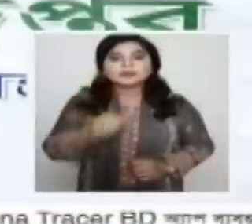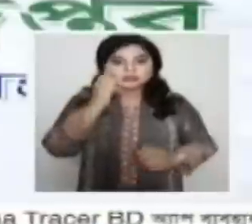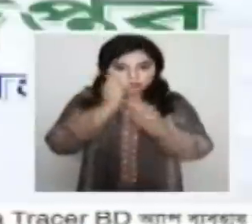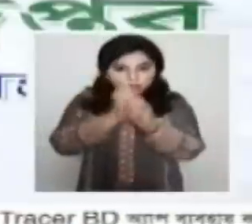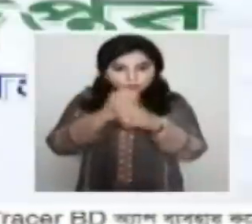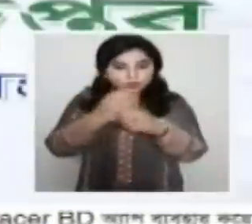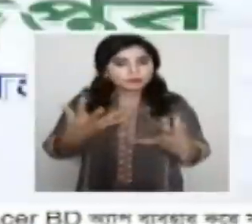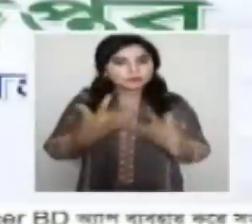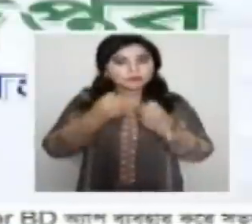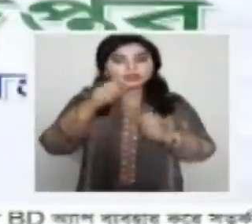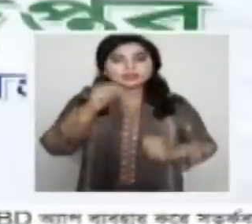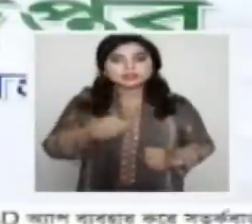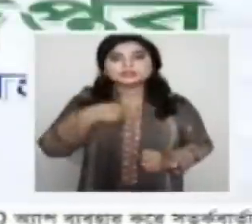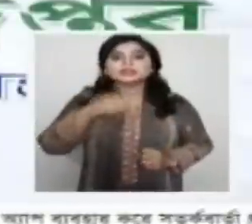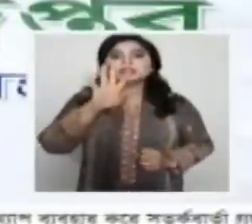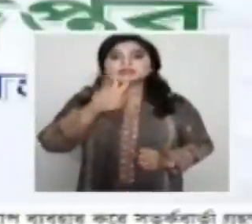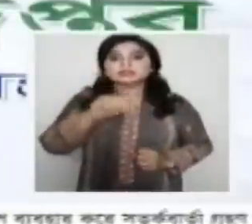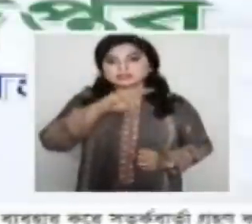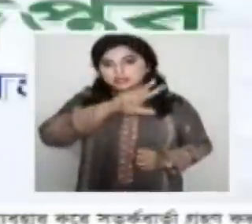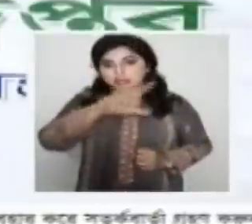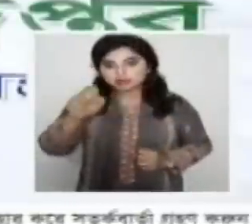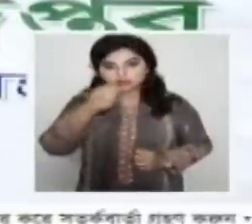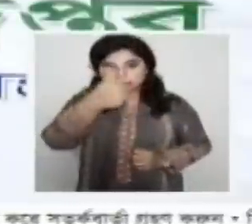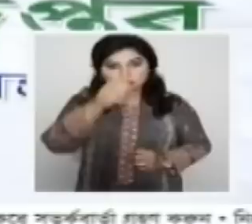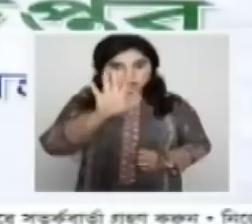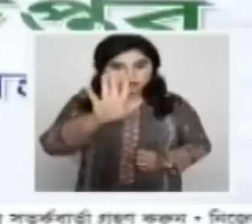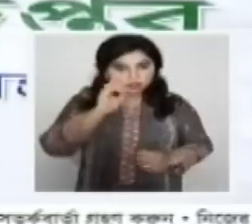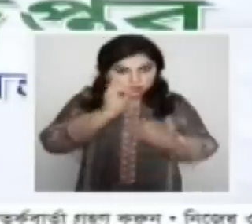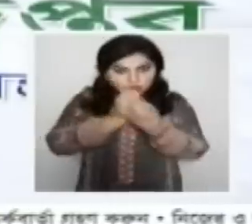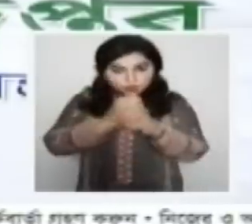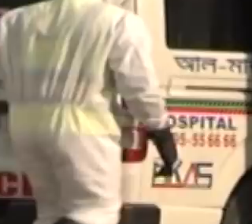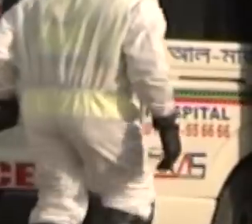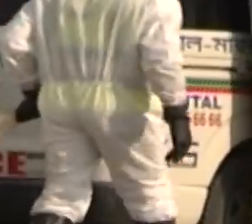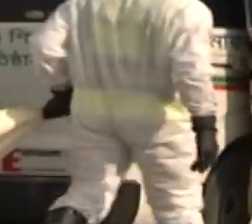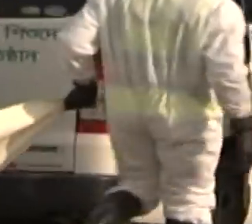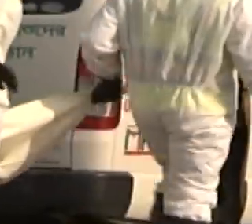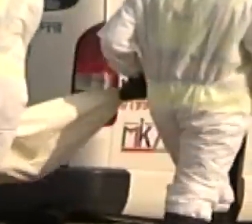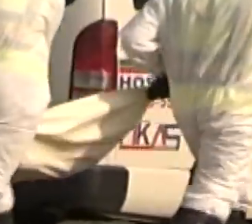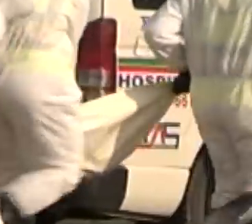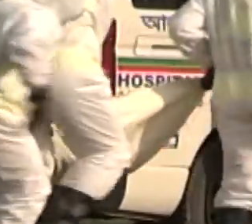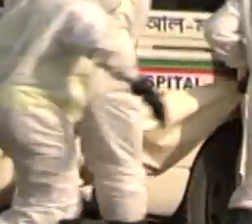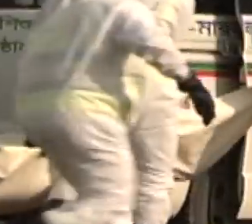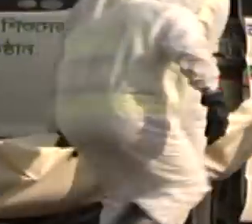জন, এবং এ পর্যন্ত শনাক্ত 94,481 জন।